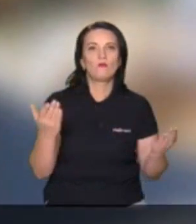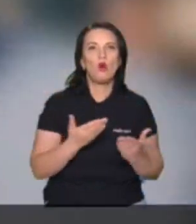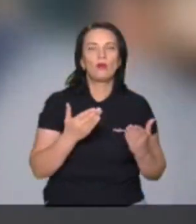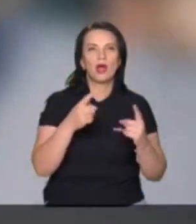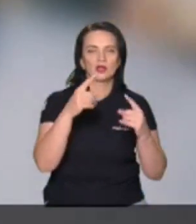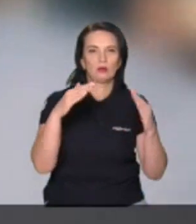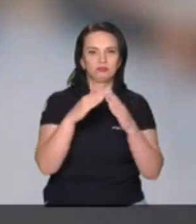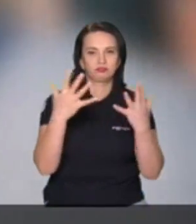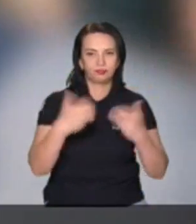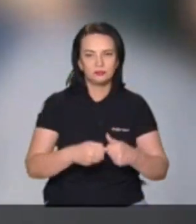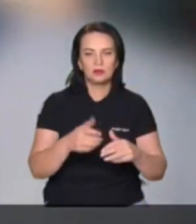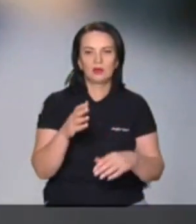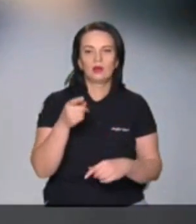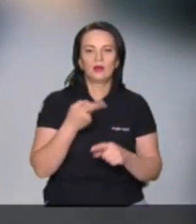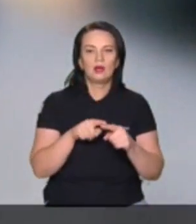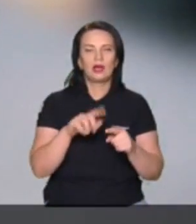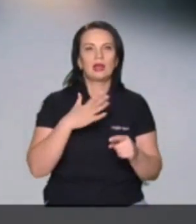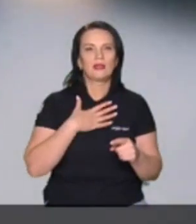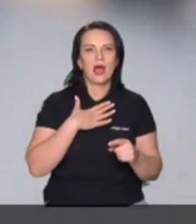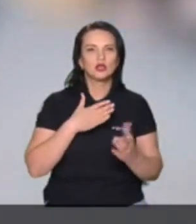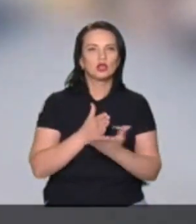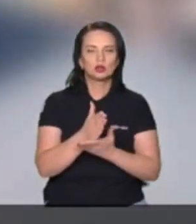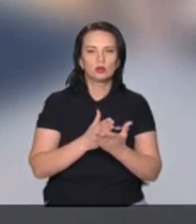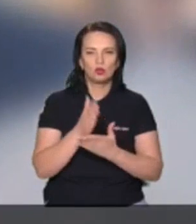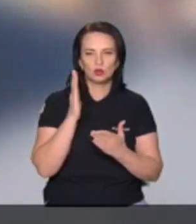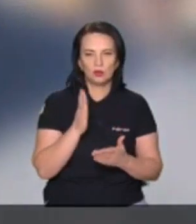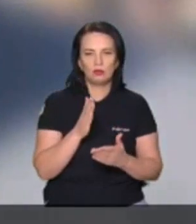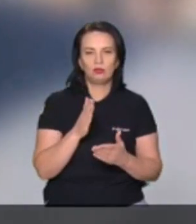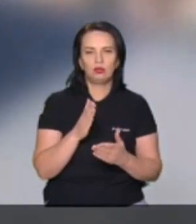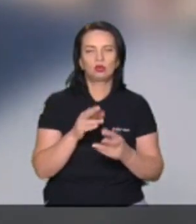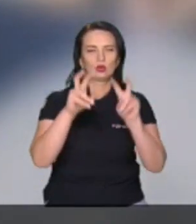постраждали. Далі буде наші комунальні служби будуть проводити відповідне